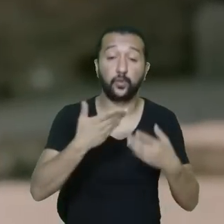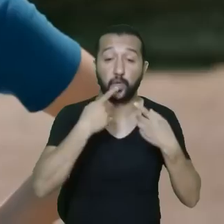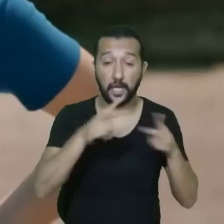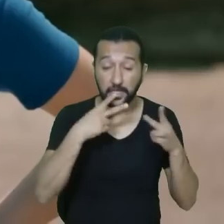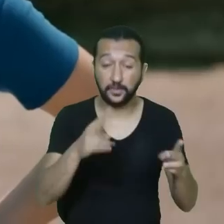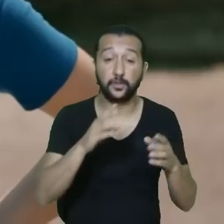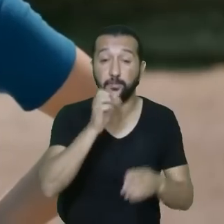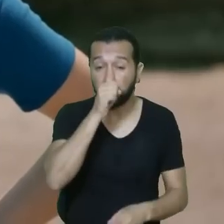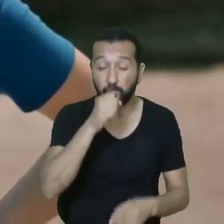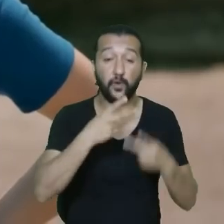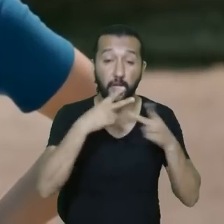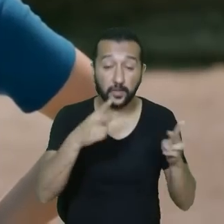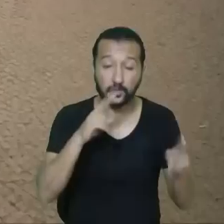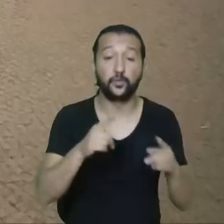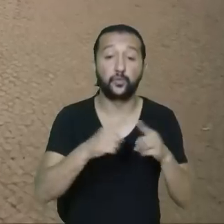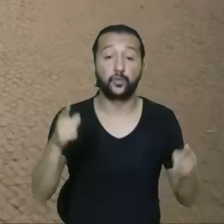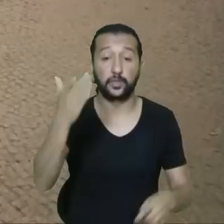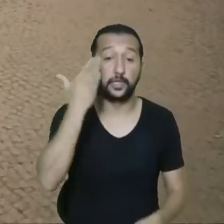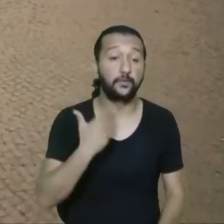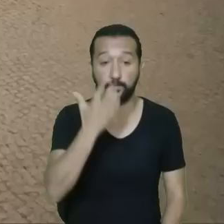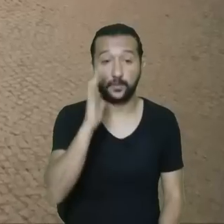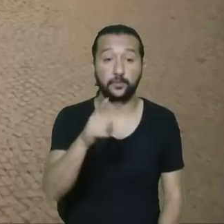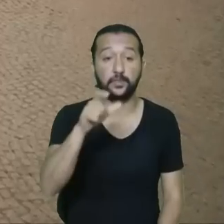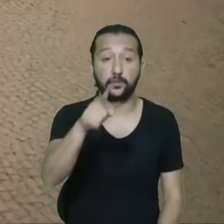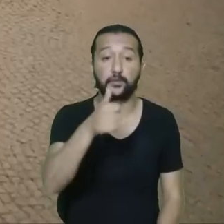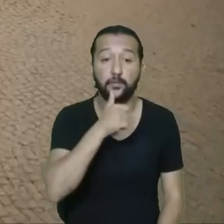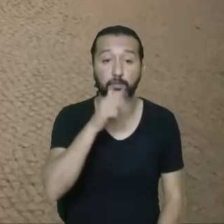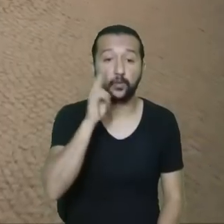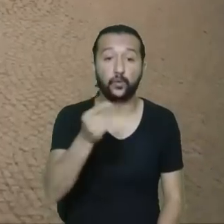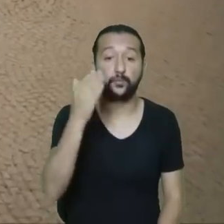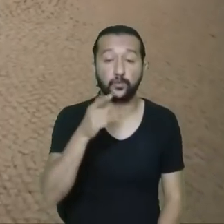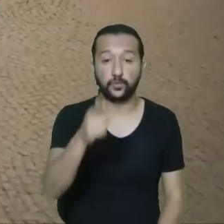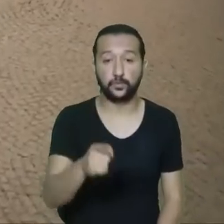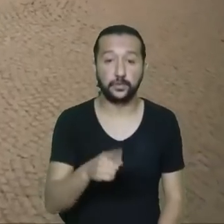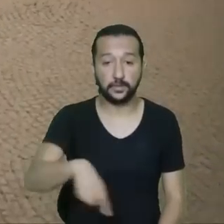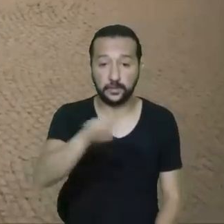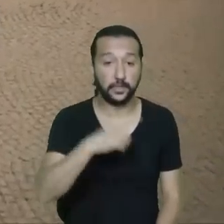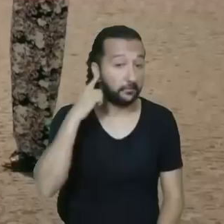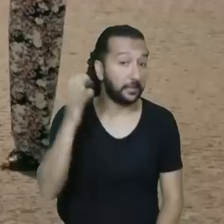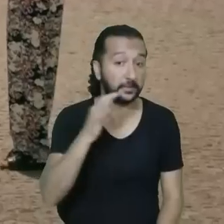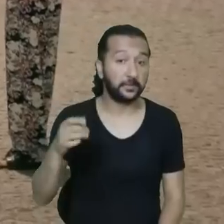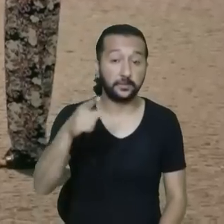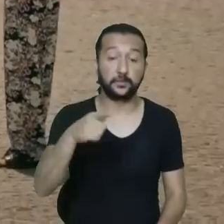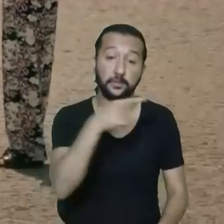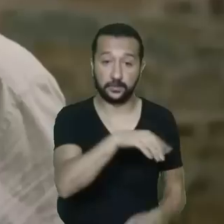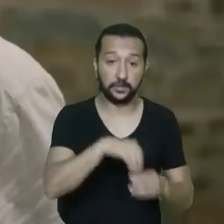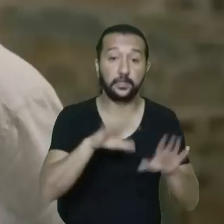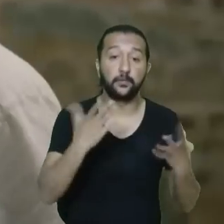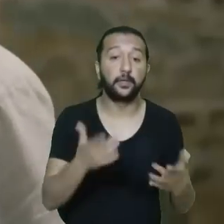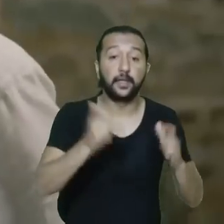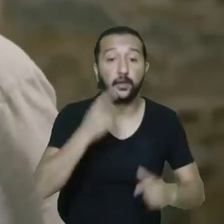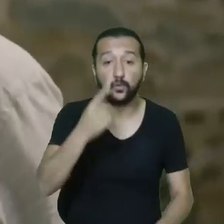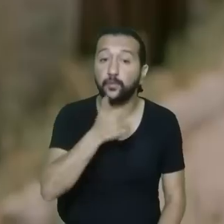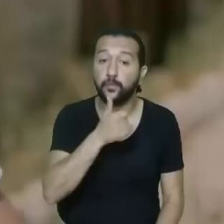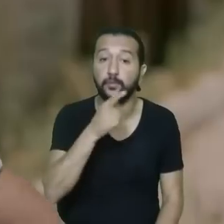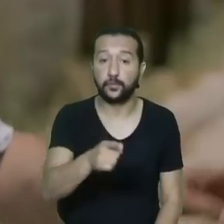gidecek mikrofonu açacaktı, anonsu yapacaktı. Millet onun keyfini bekleyecek Cemil, vallahi. Cemil, babanı gördüm az önce. Sizden habersiz falan değil değil mi? Nerede